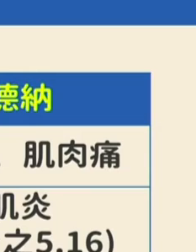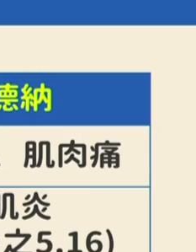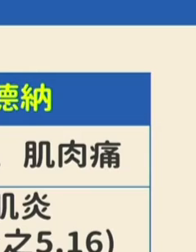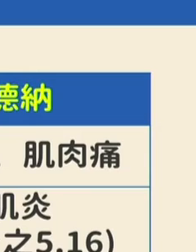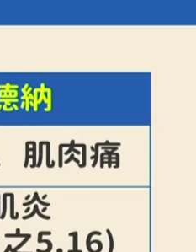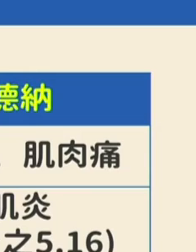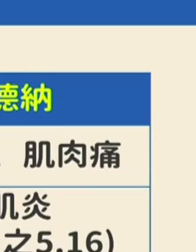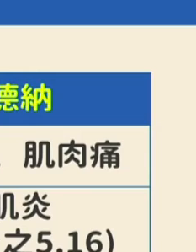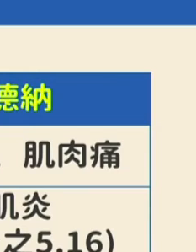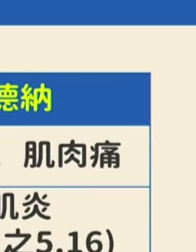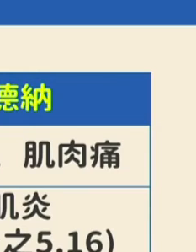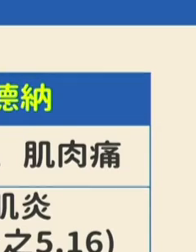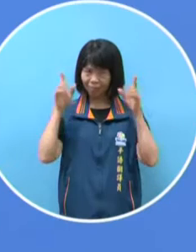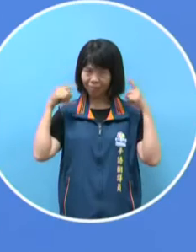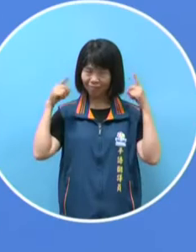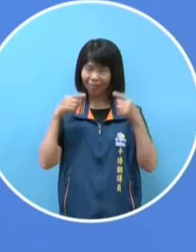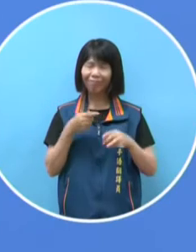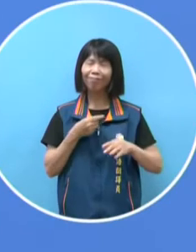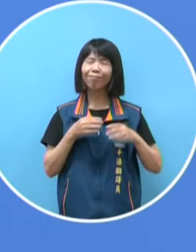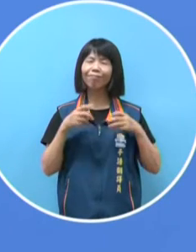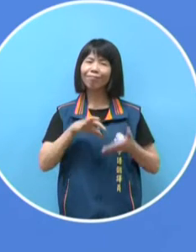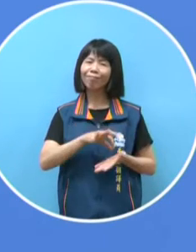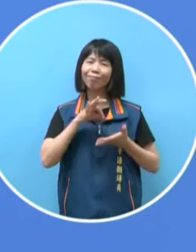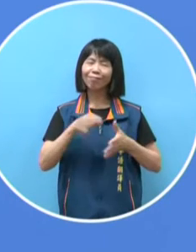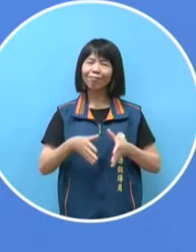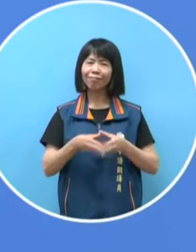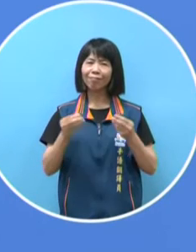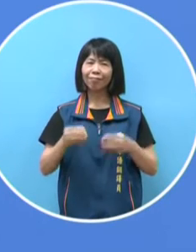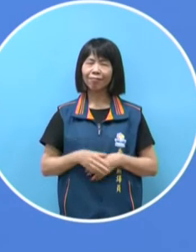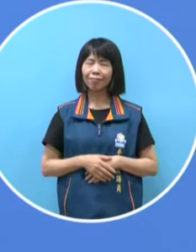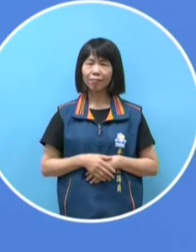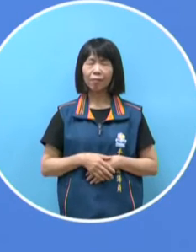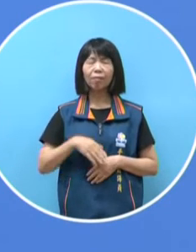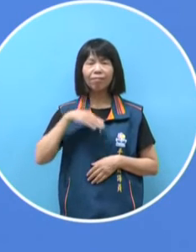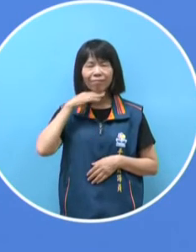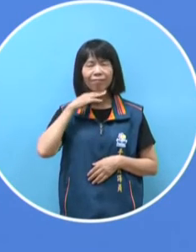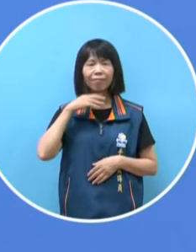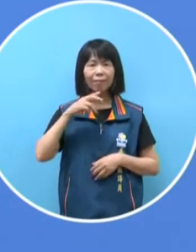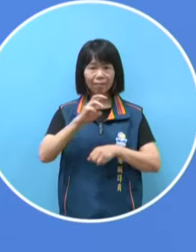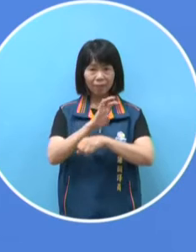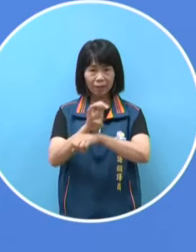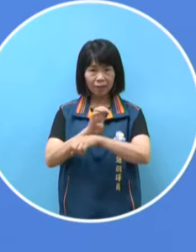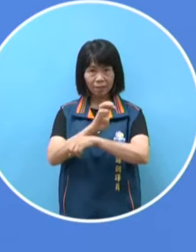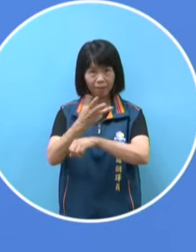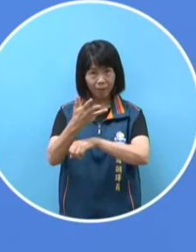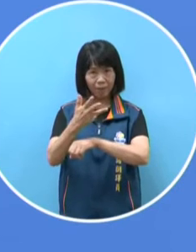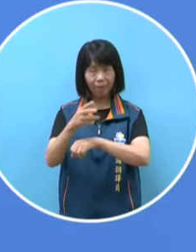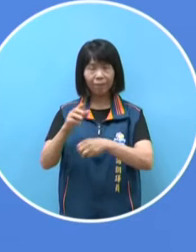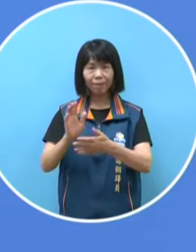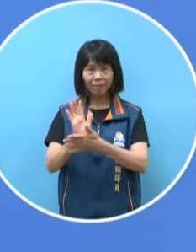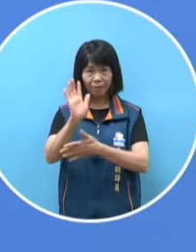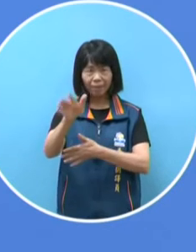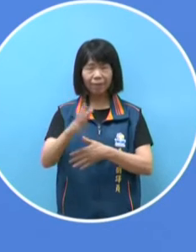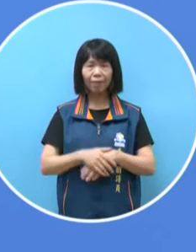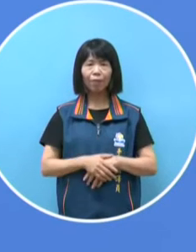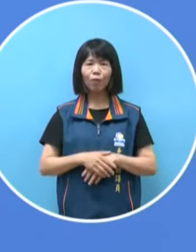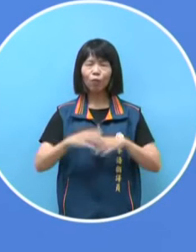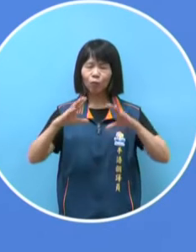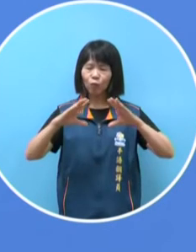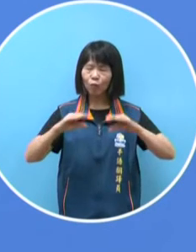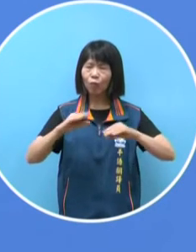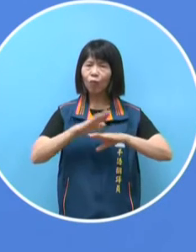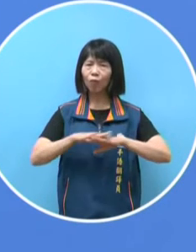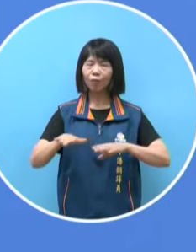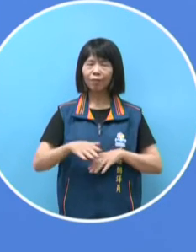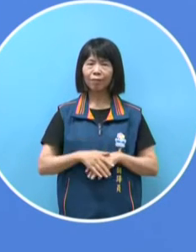哈。那基本上这些症状在2天48小时之后就会大幅的改善。那当然有少